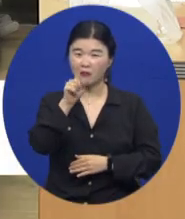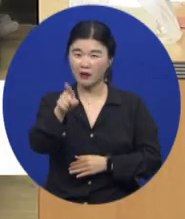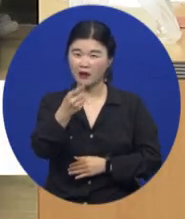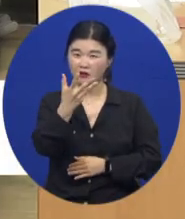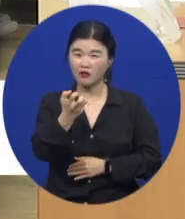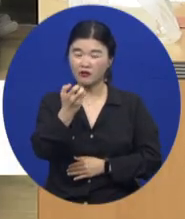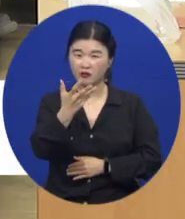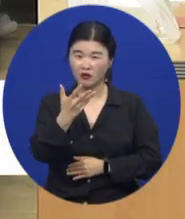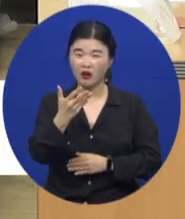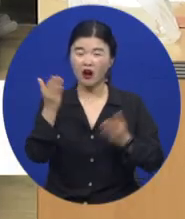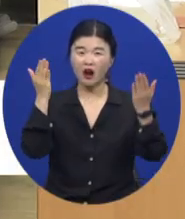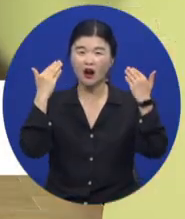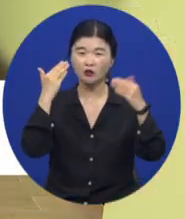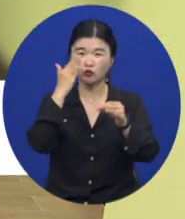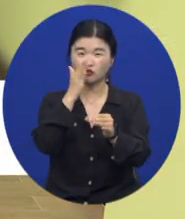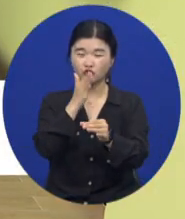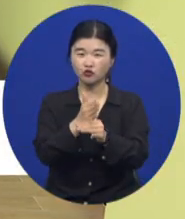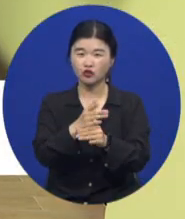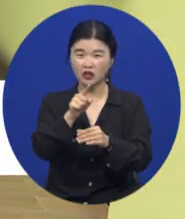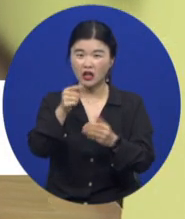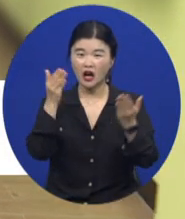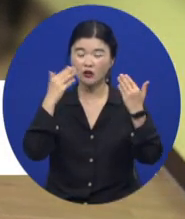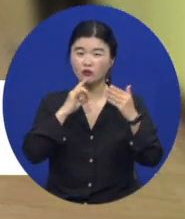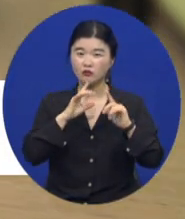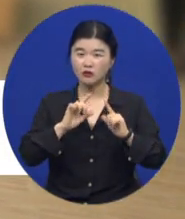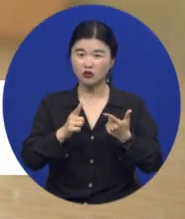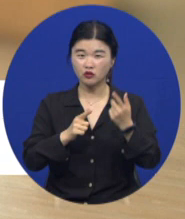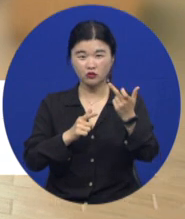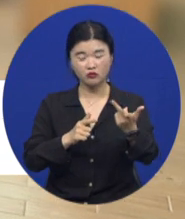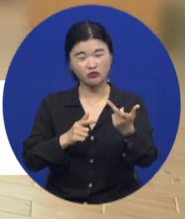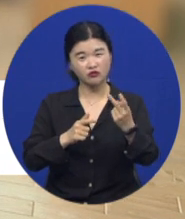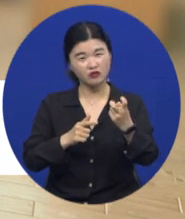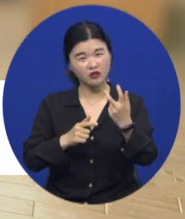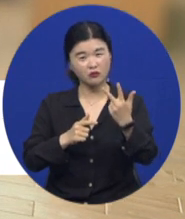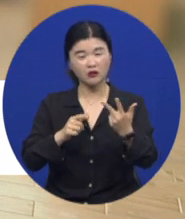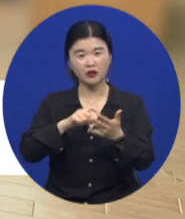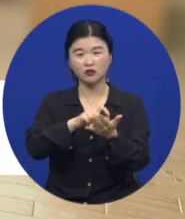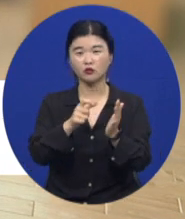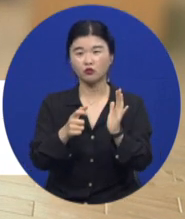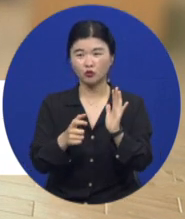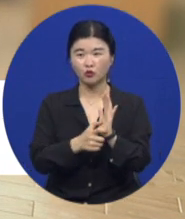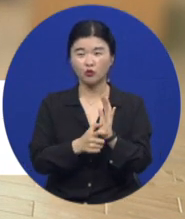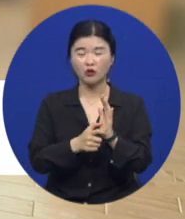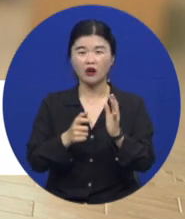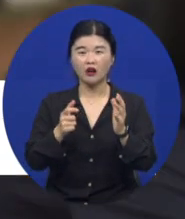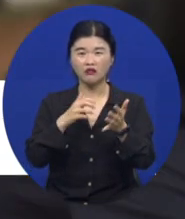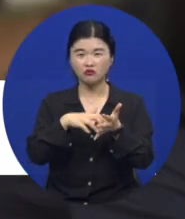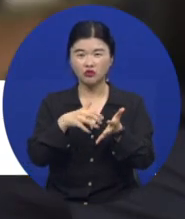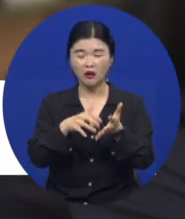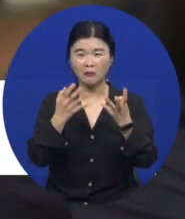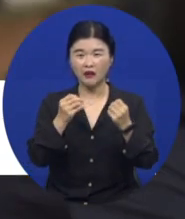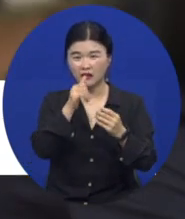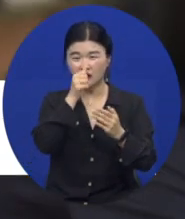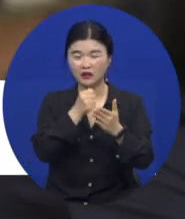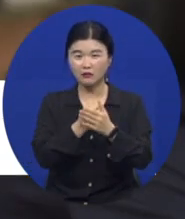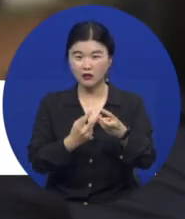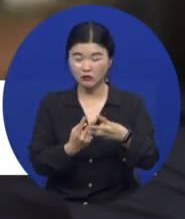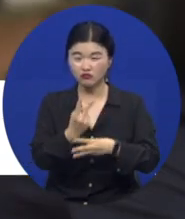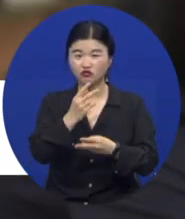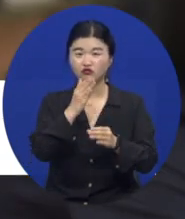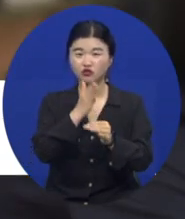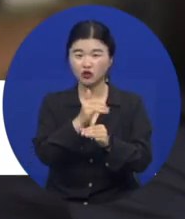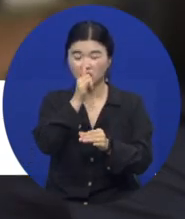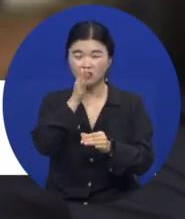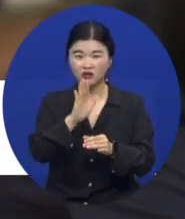188개 초중고등학교 가운데 이 학교를 비롯한 27개 학교는 여전히 밀집도 3분의 1을 유지하고 있는데